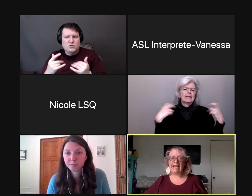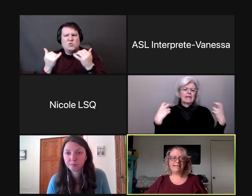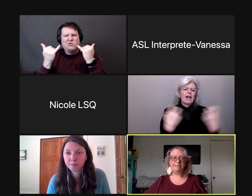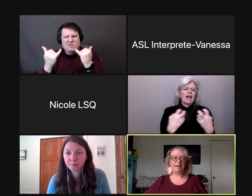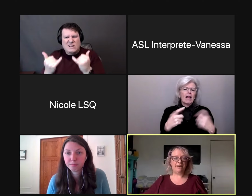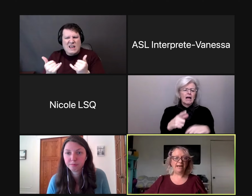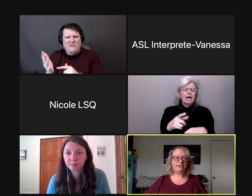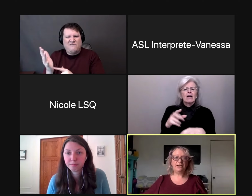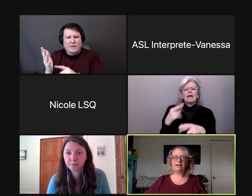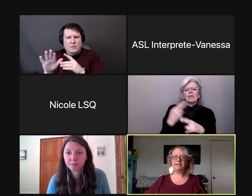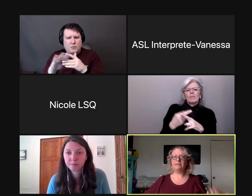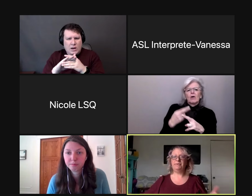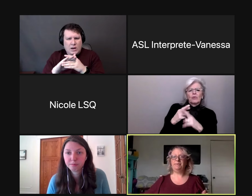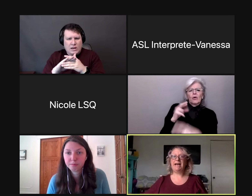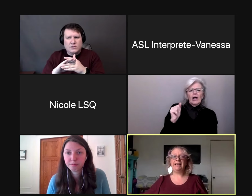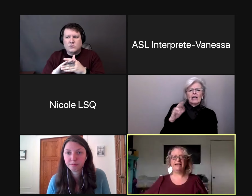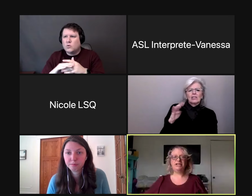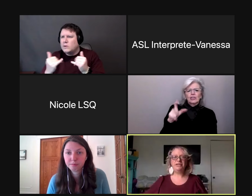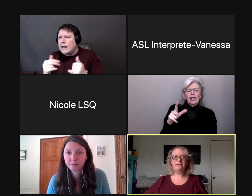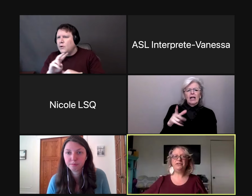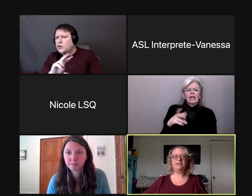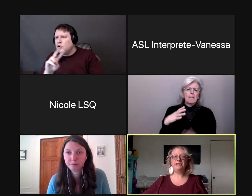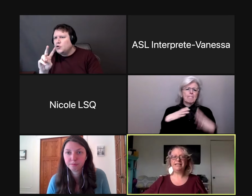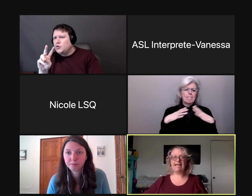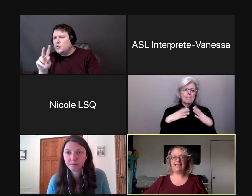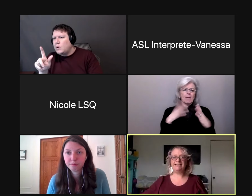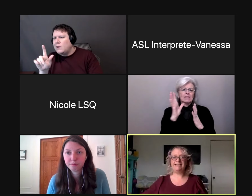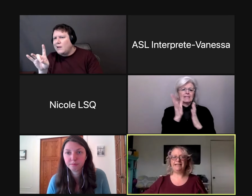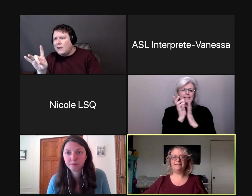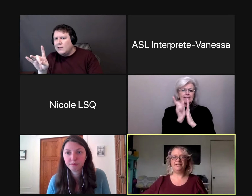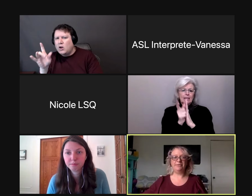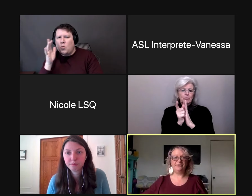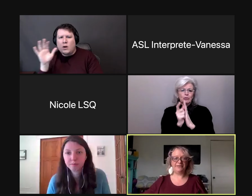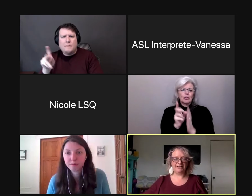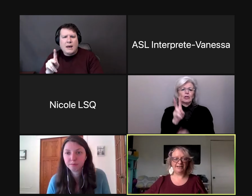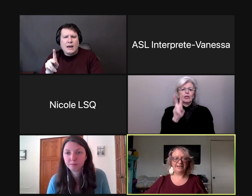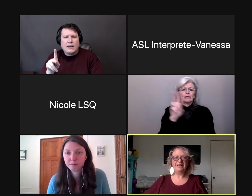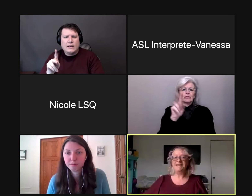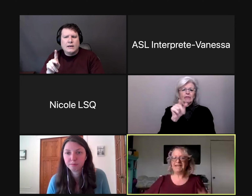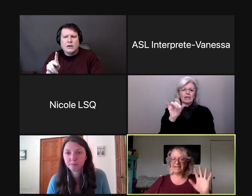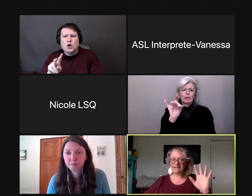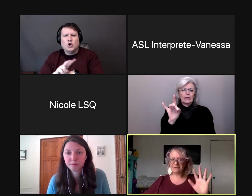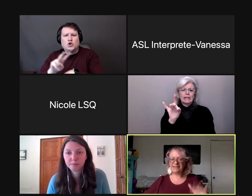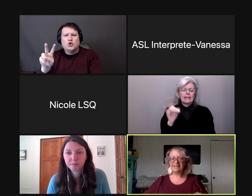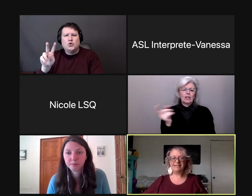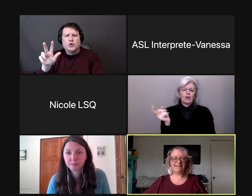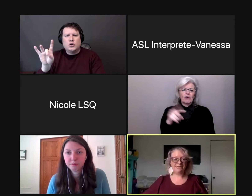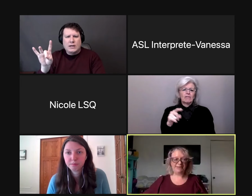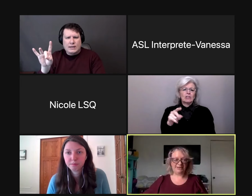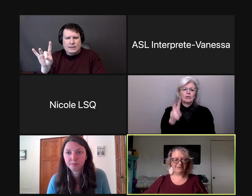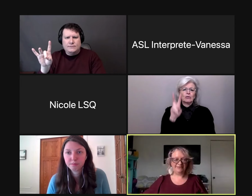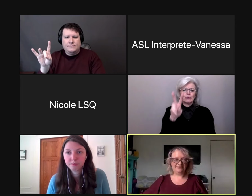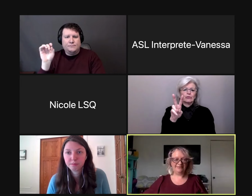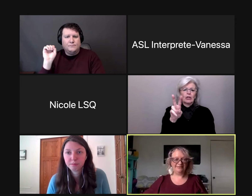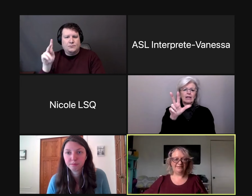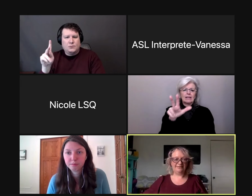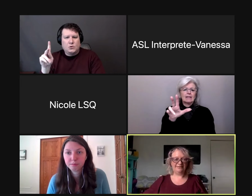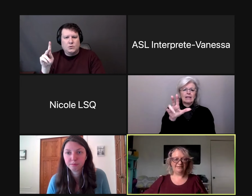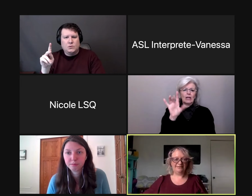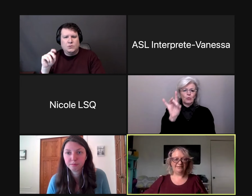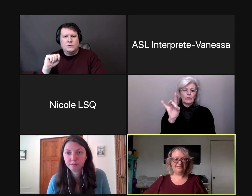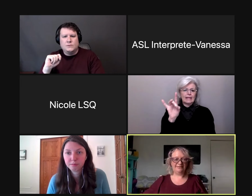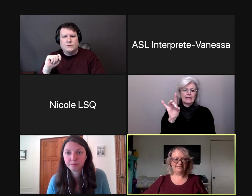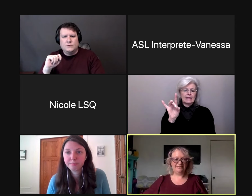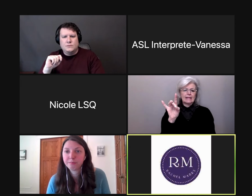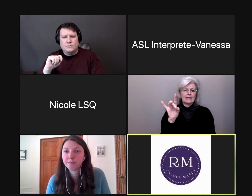prendre une petite pause de cinq minutes. il est 2h28 et on va être de retour à 2h38, heure de l'Est.